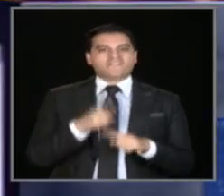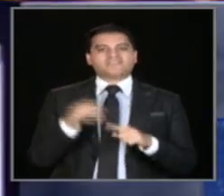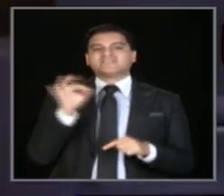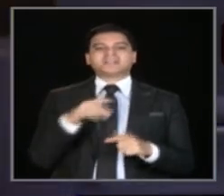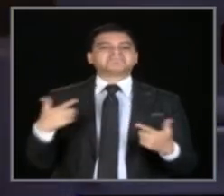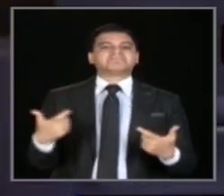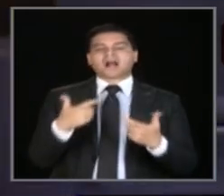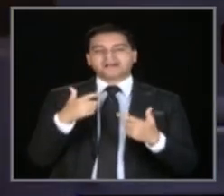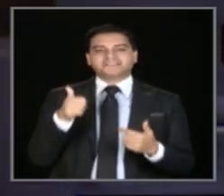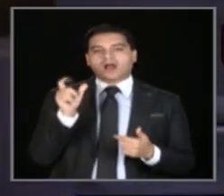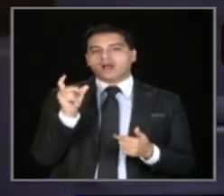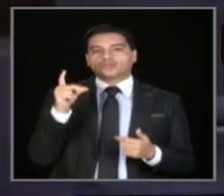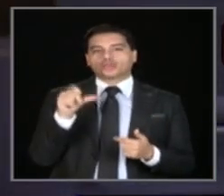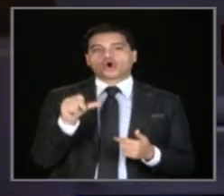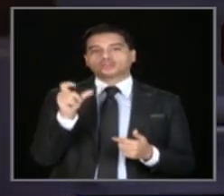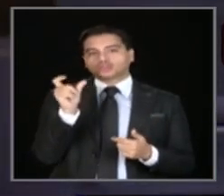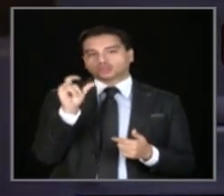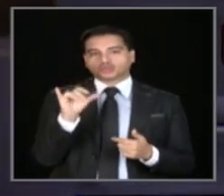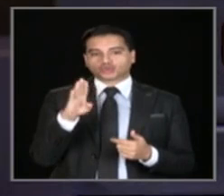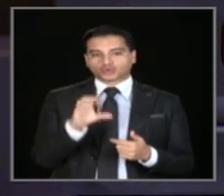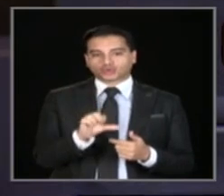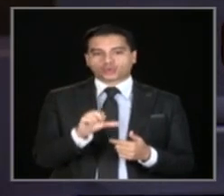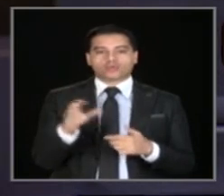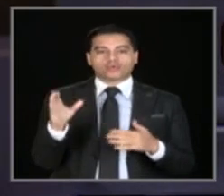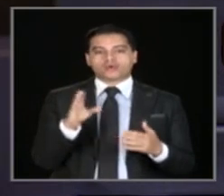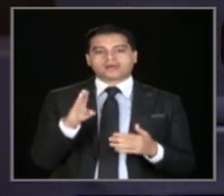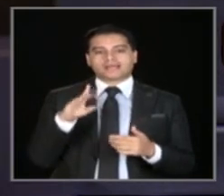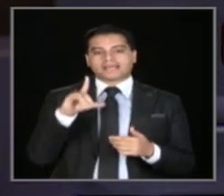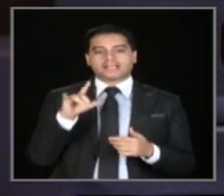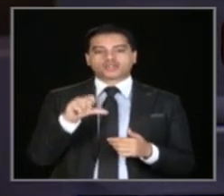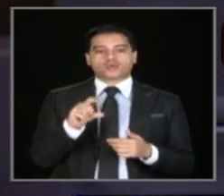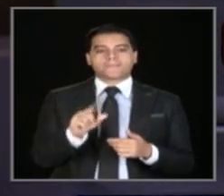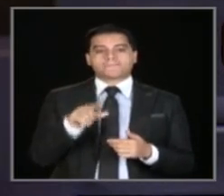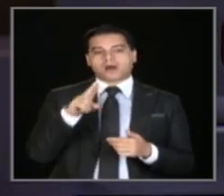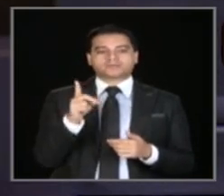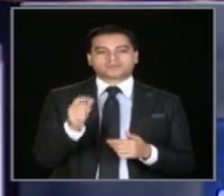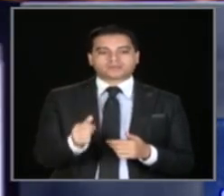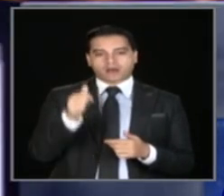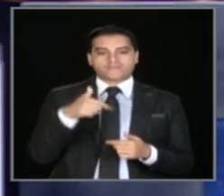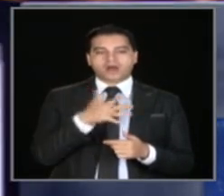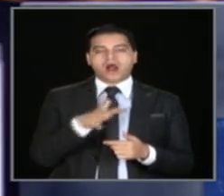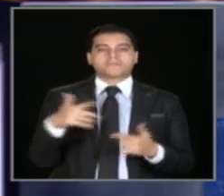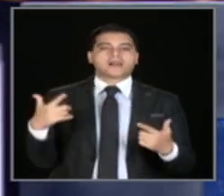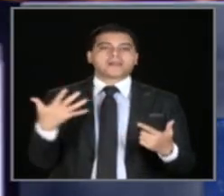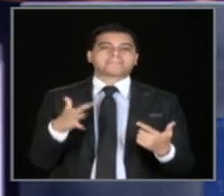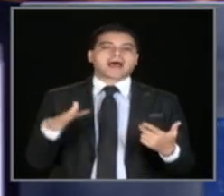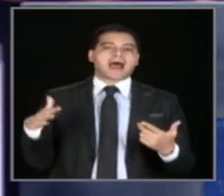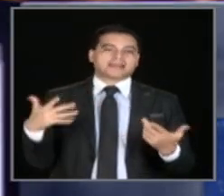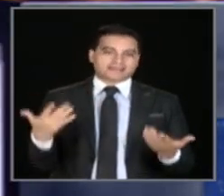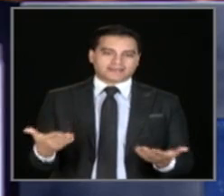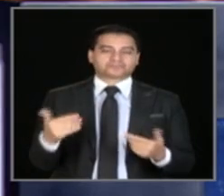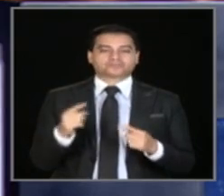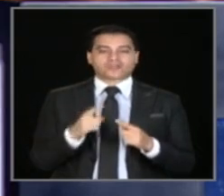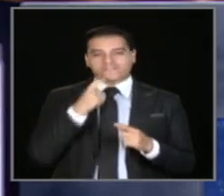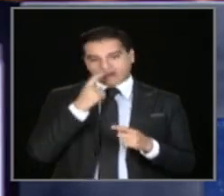هزم أنطونيو كليوباترا؟ أكتيوم البحرية. أكتيوم البحرية، بالظبط كده يا هالة. الفنانة الراحلة اللي قامت